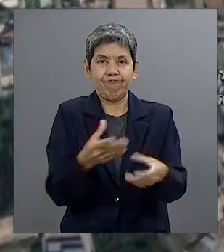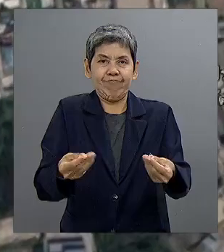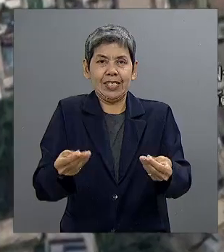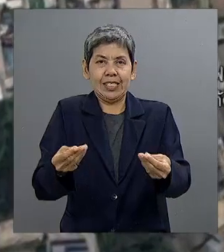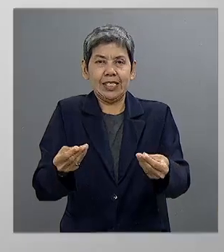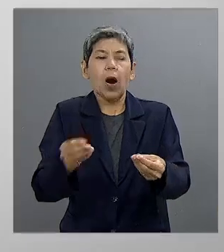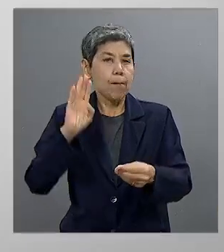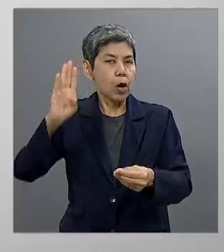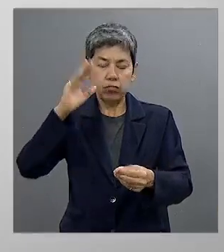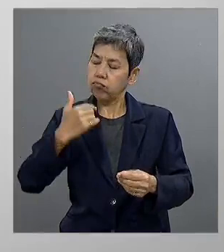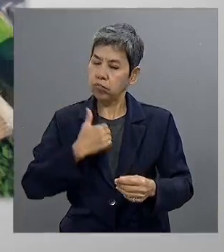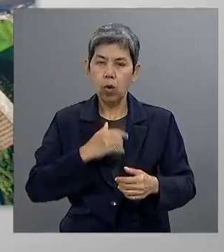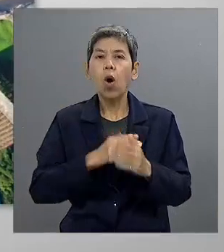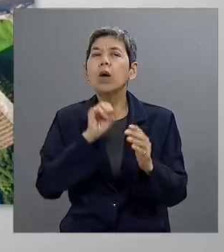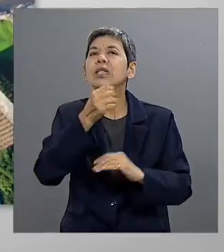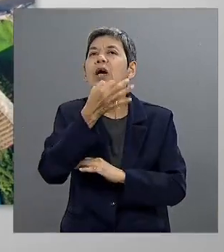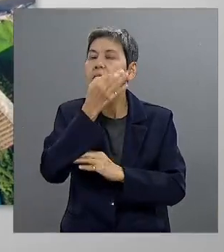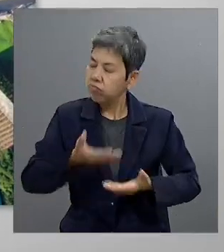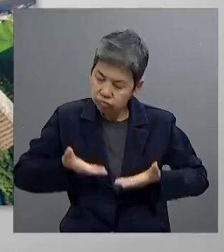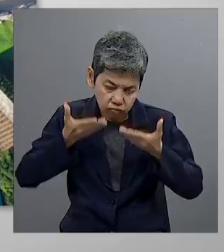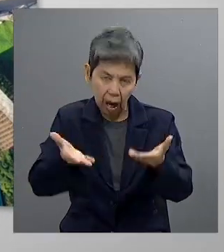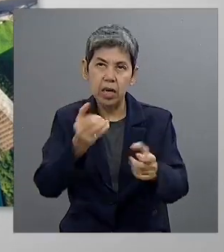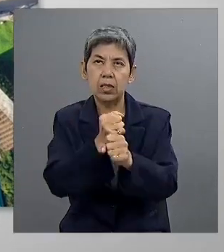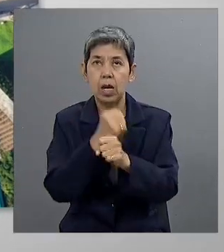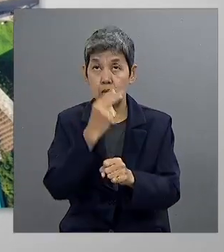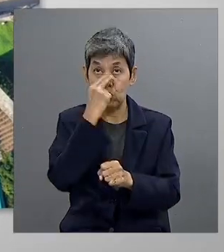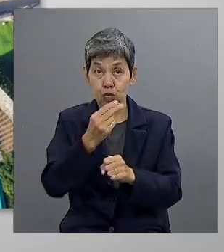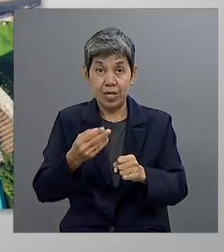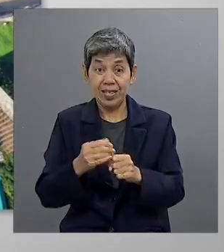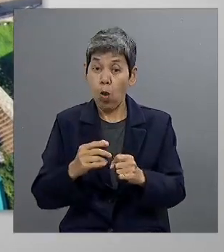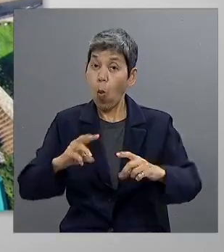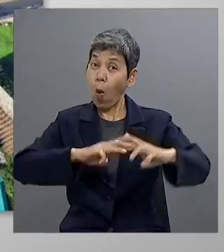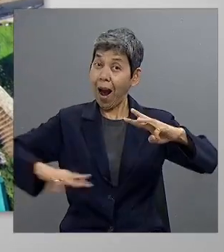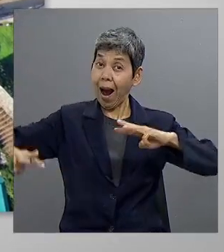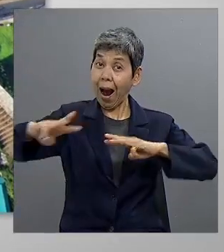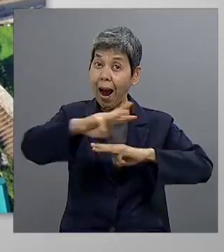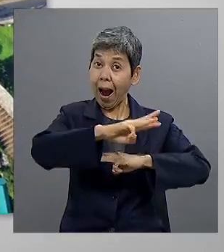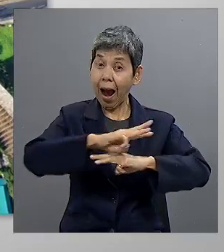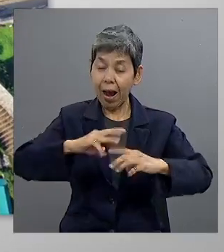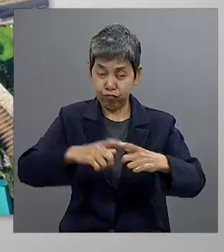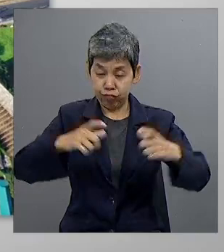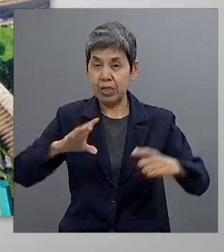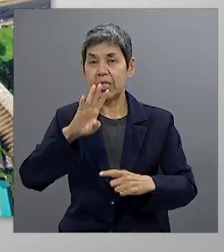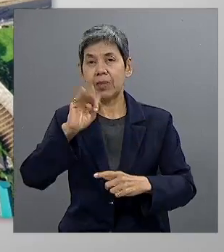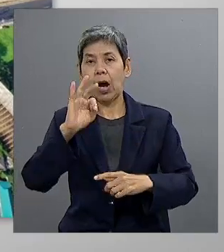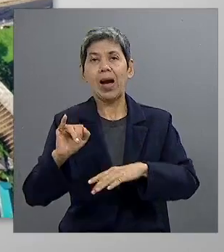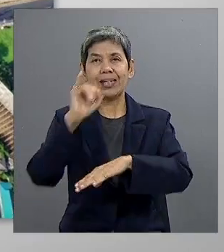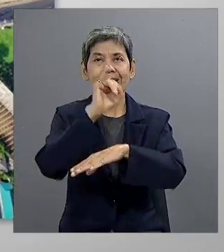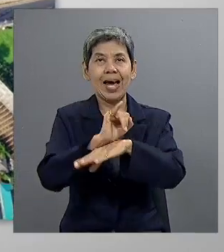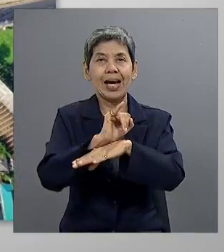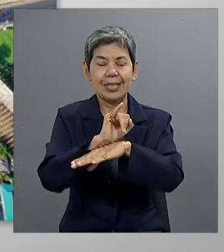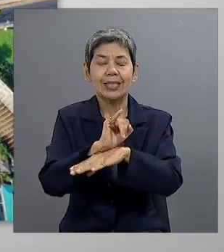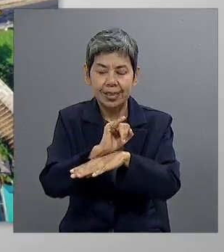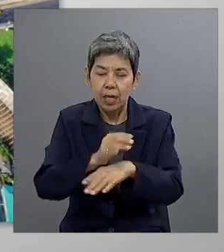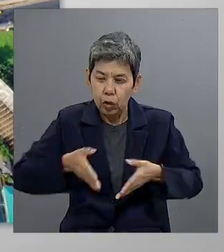การคนหนึ่งในจังหวัดสมุทรสาครที่ผมจำเห็นที่เป็นพื้นที่ว่าง 49ไร่อยู่ใกล้กับสะพานท่าจีนริมถนน